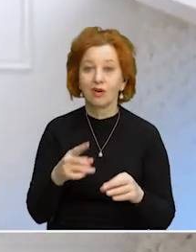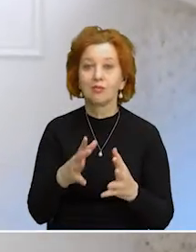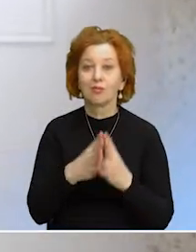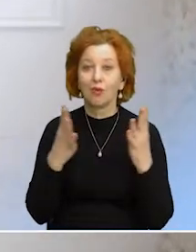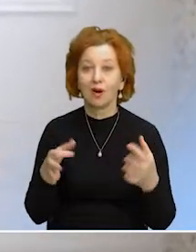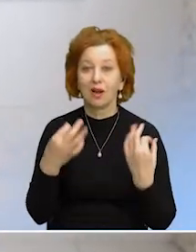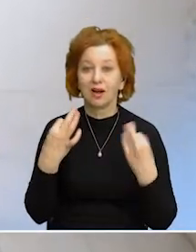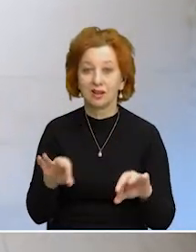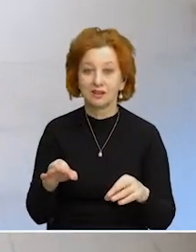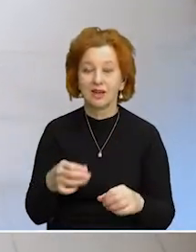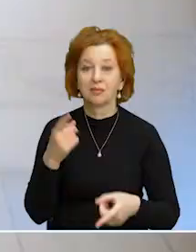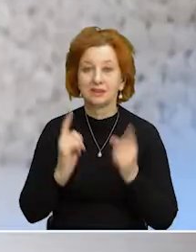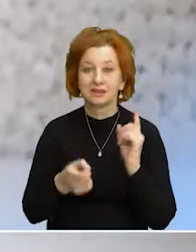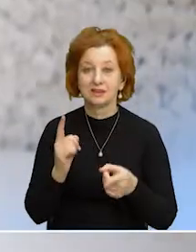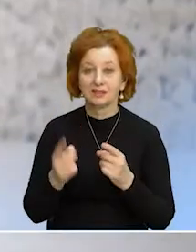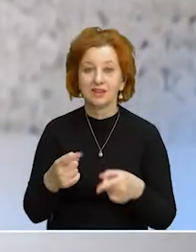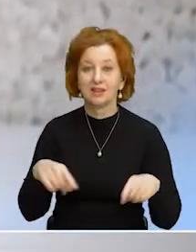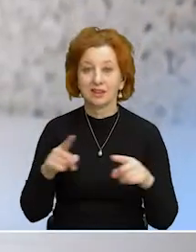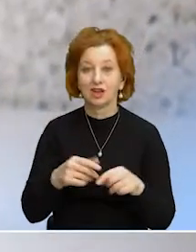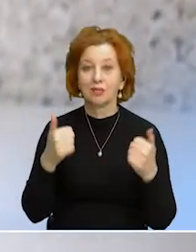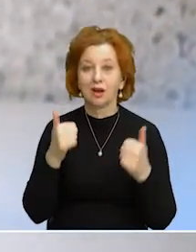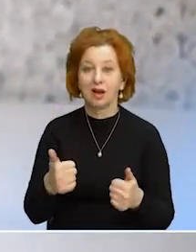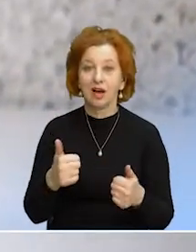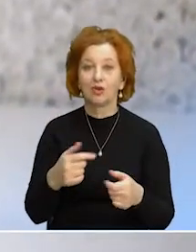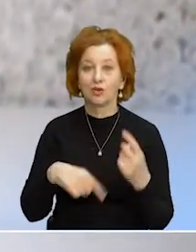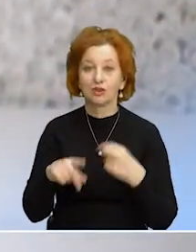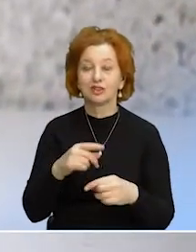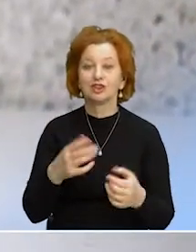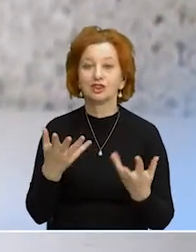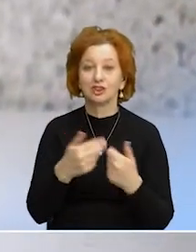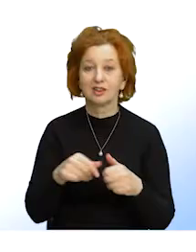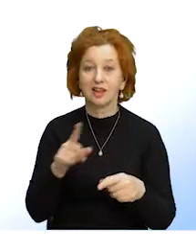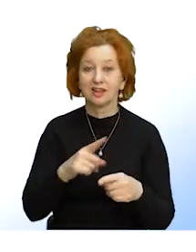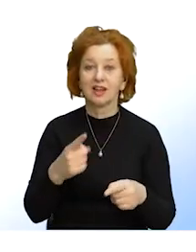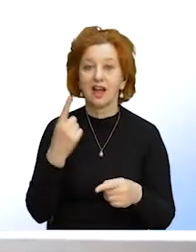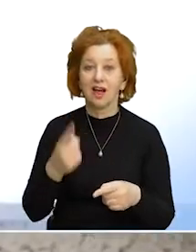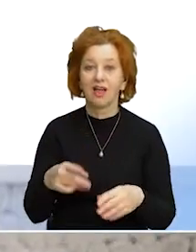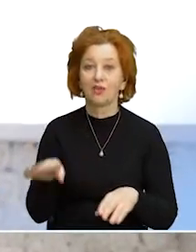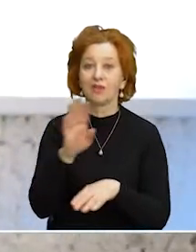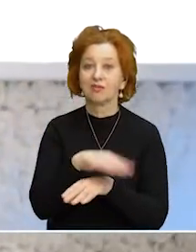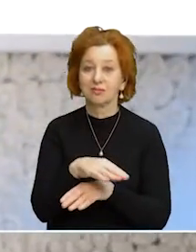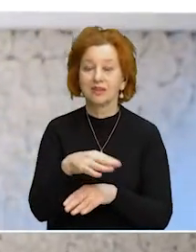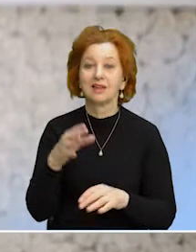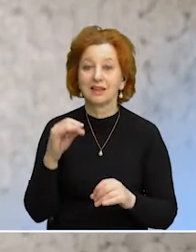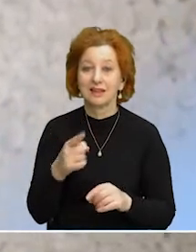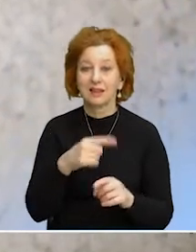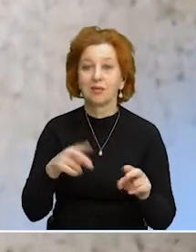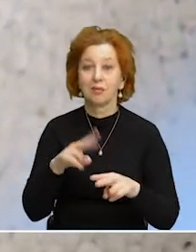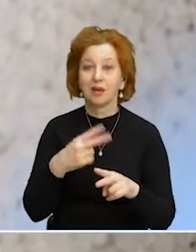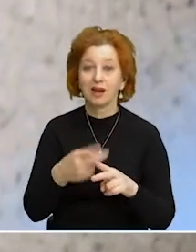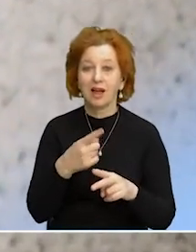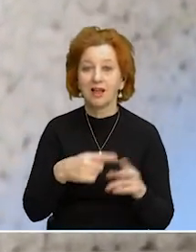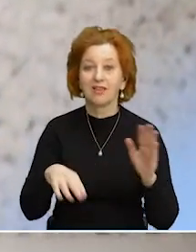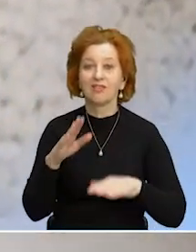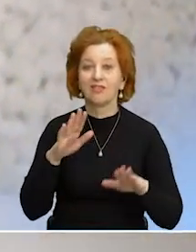выглядеть более расслабленно и естественно. Также хорошим тоном в позировании считается выведение одной ноги вперед, вес при